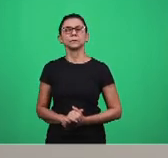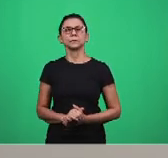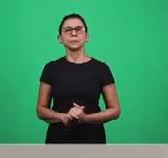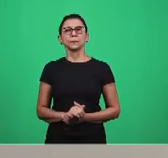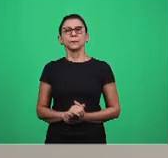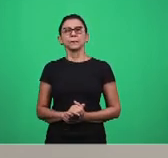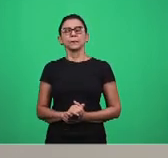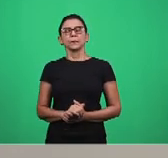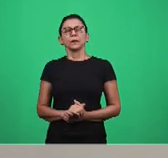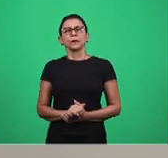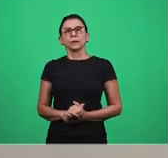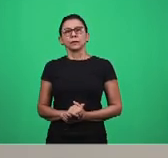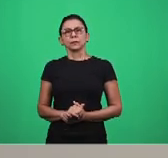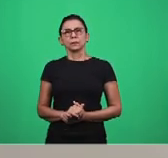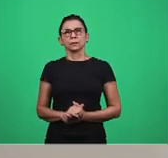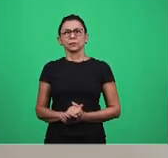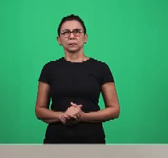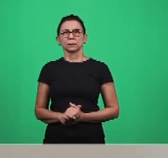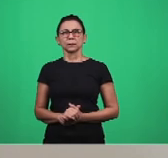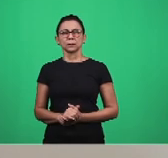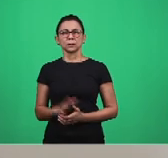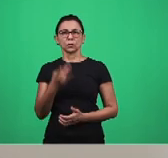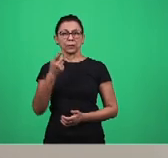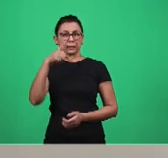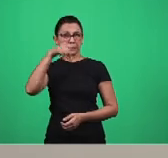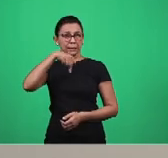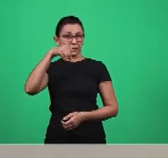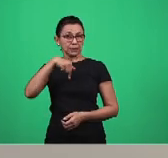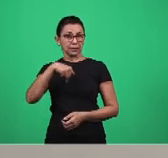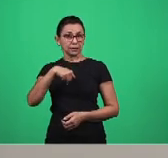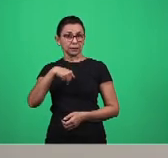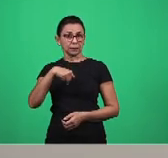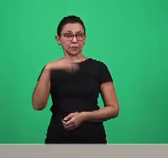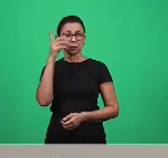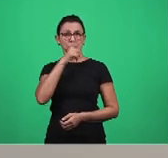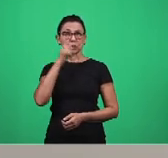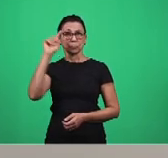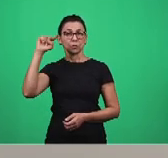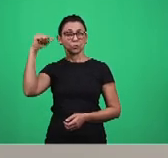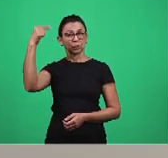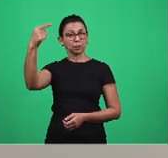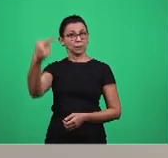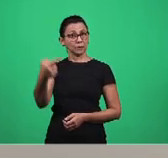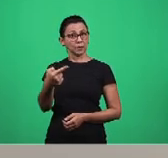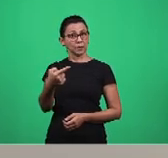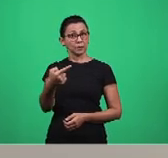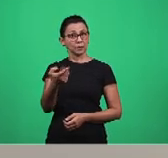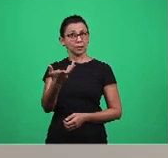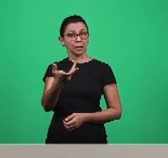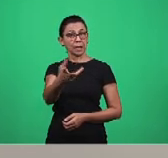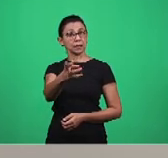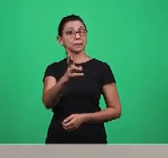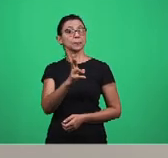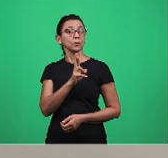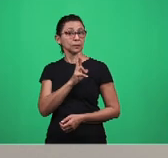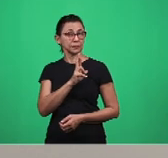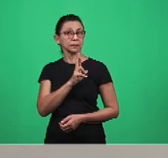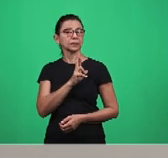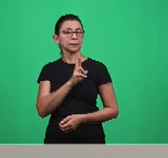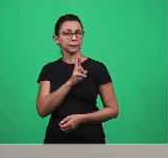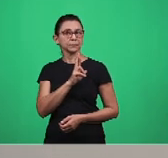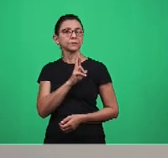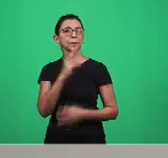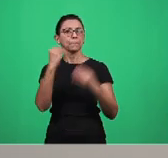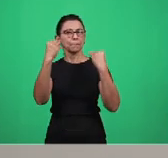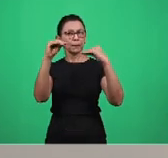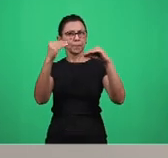prochain, je veux les réponses que je donne ici. J'aimerais que vous puissiez au moins 6 aspects que je cite